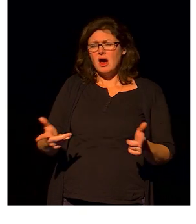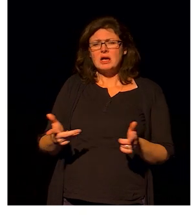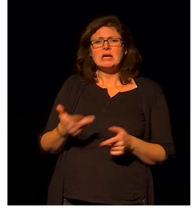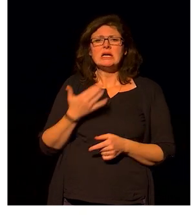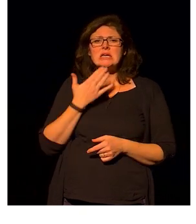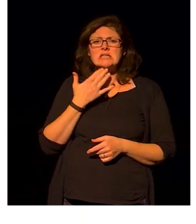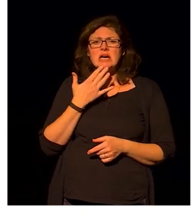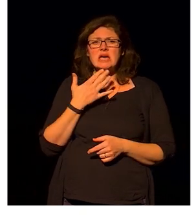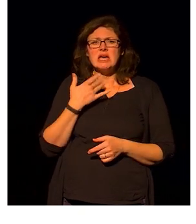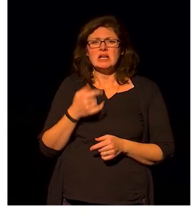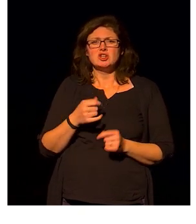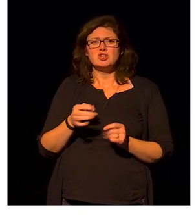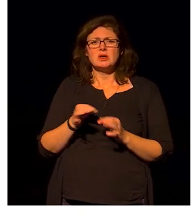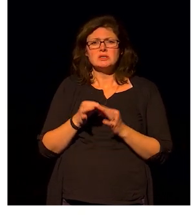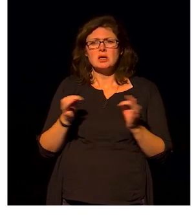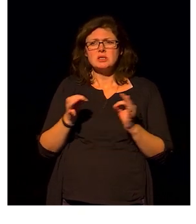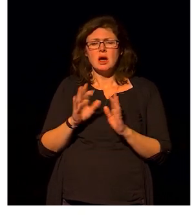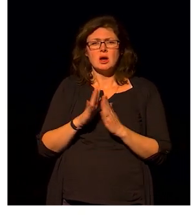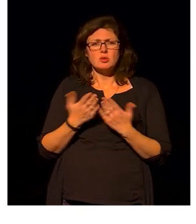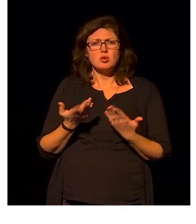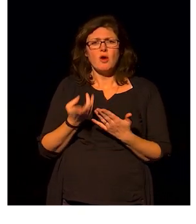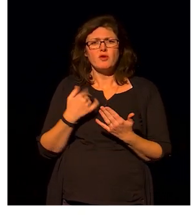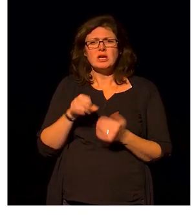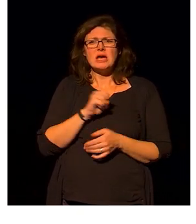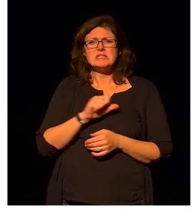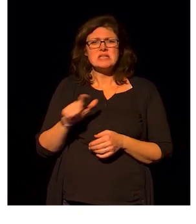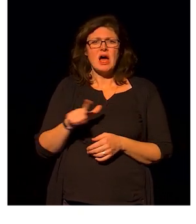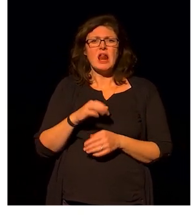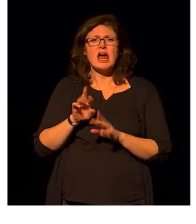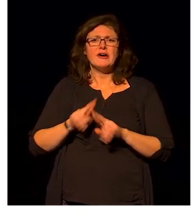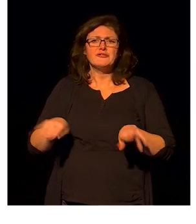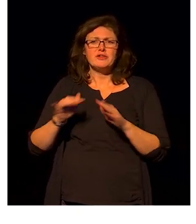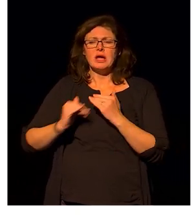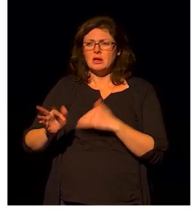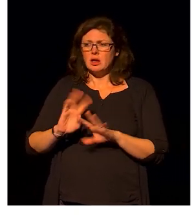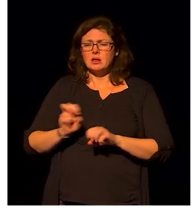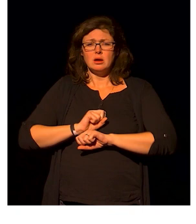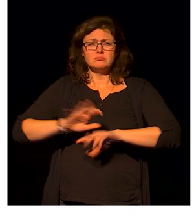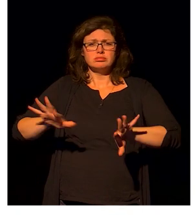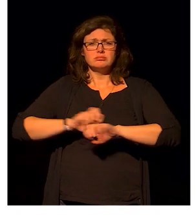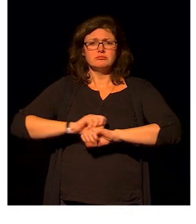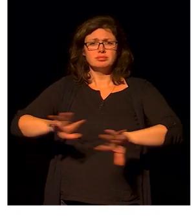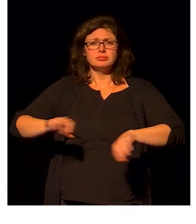Tagebuch von Saul Friedländer, sehr bekannter Name, herausgebracht wird.